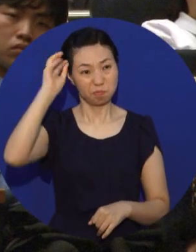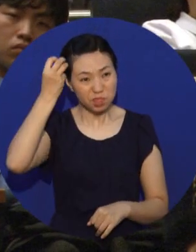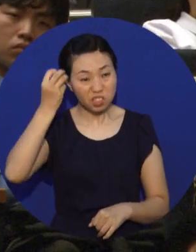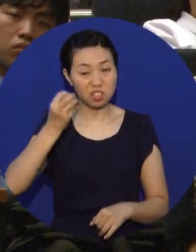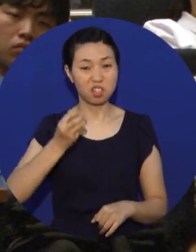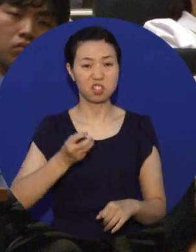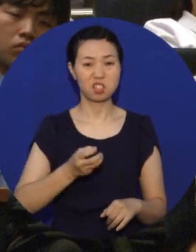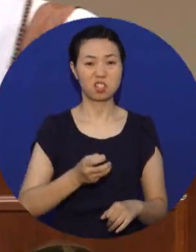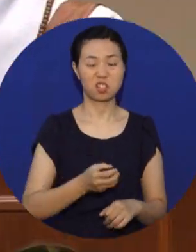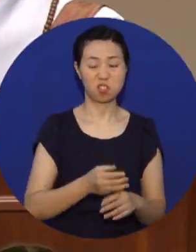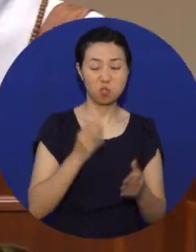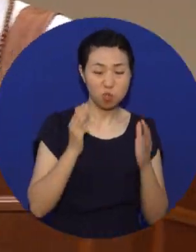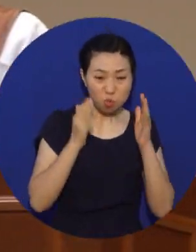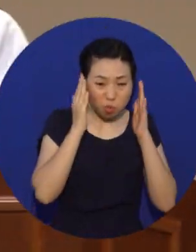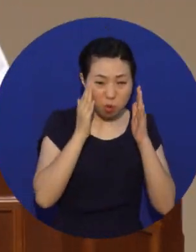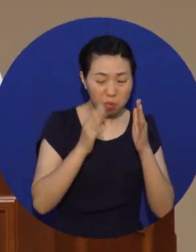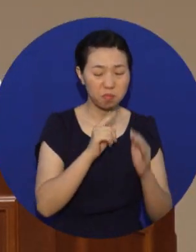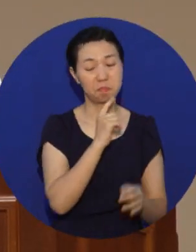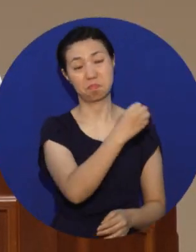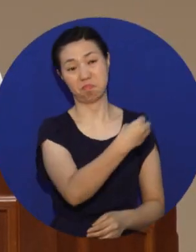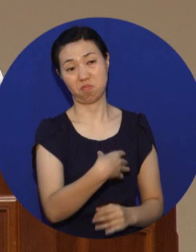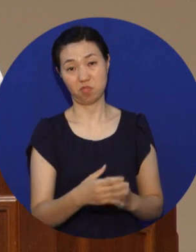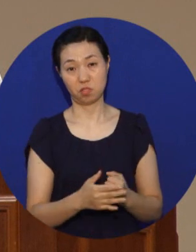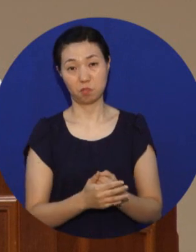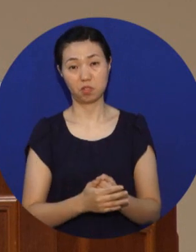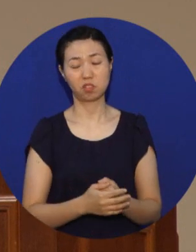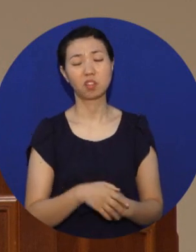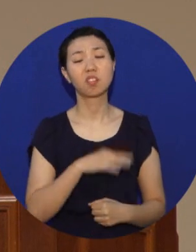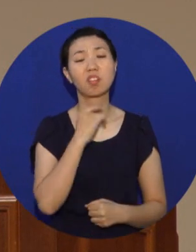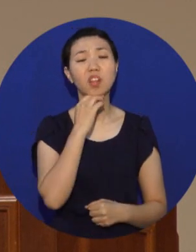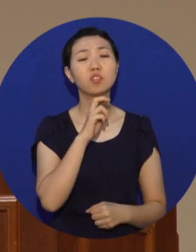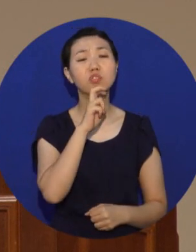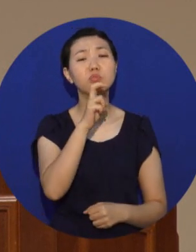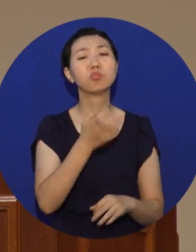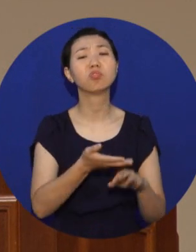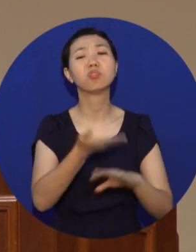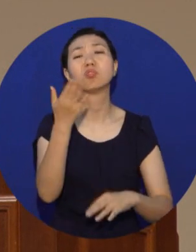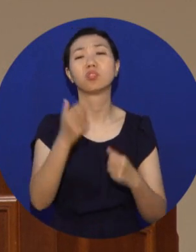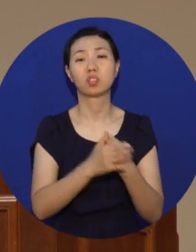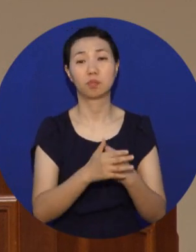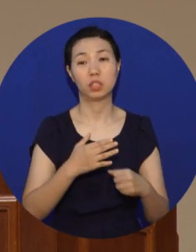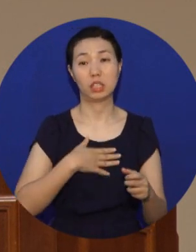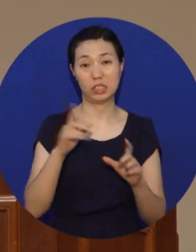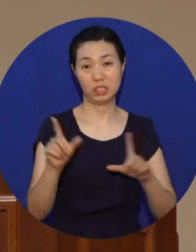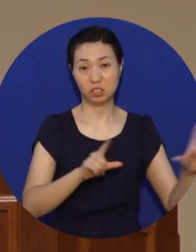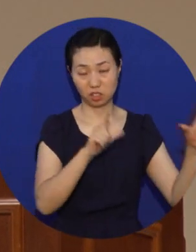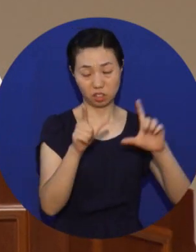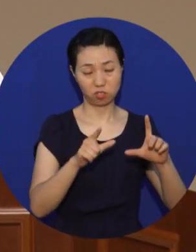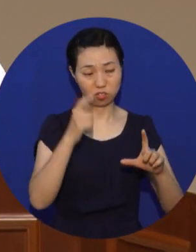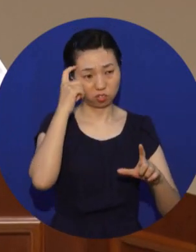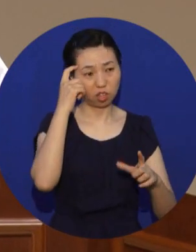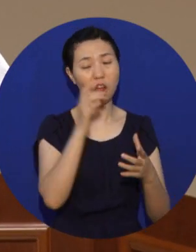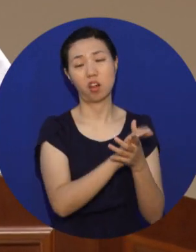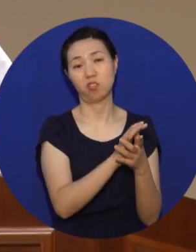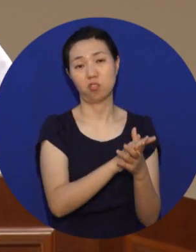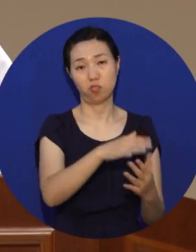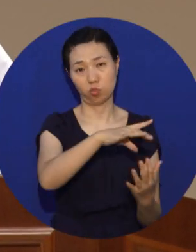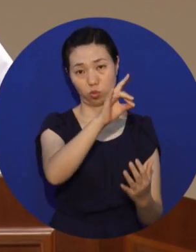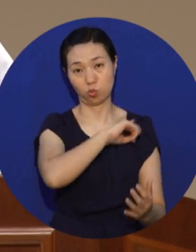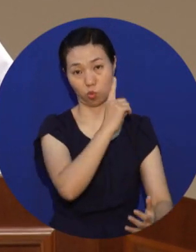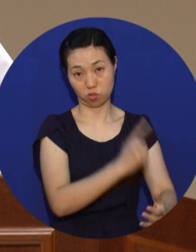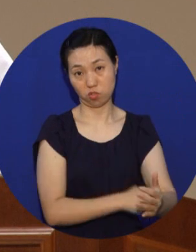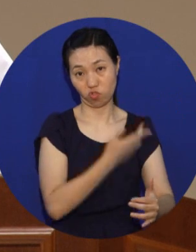시키는 또 엉뚱짓 하니까 화병이 나지만은 그래도 뭐 20살 넘은 건 지가 할 길은 자기가 선택할 권리가 있으니까